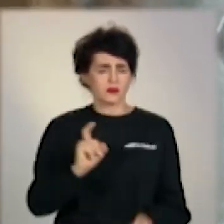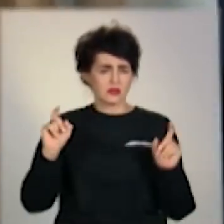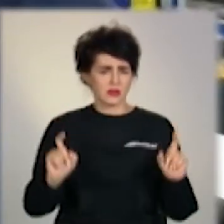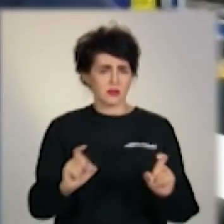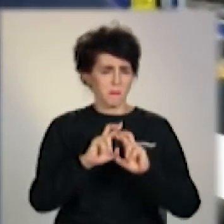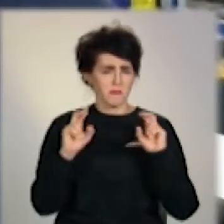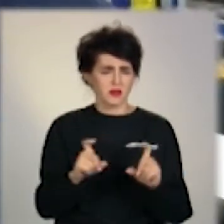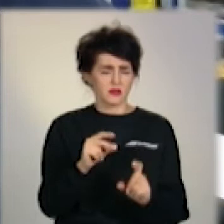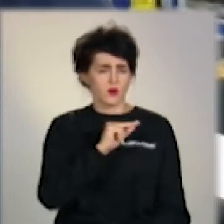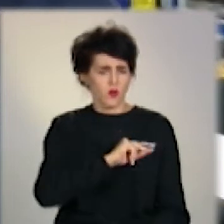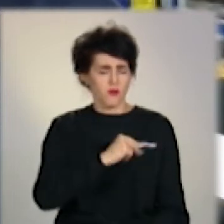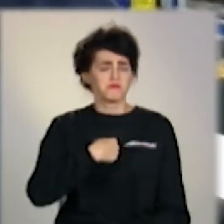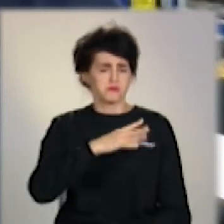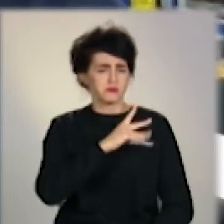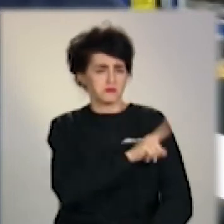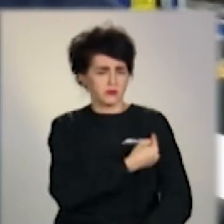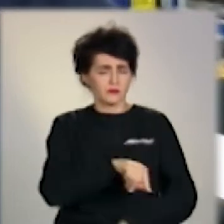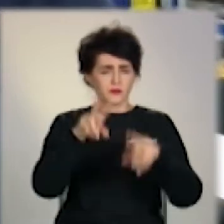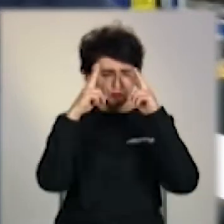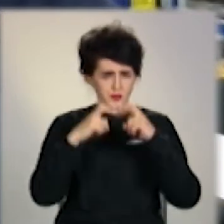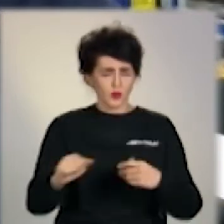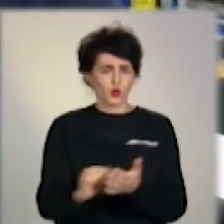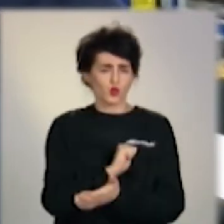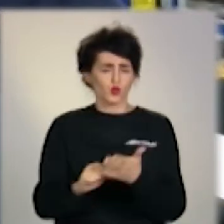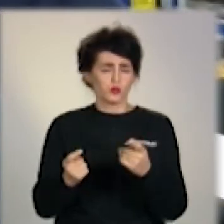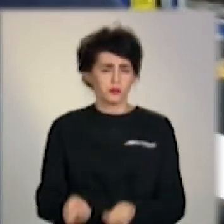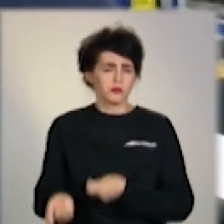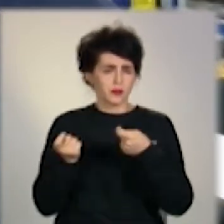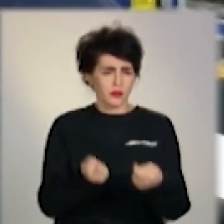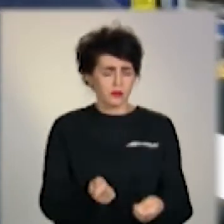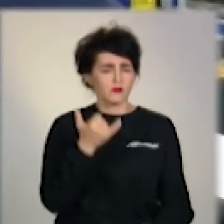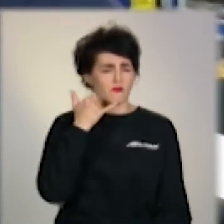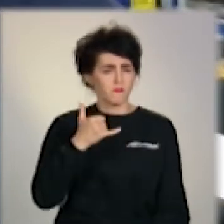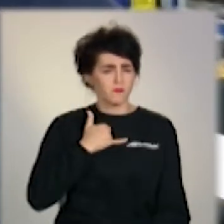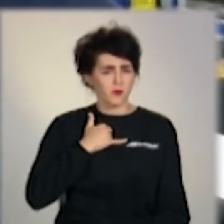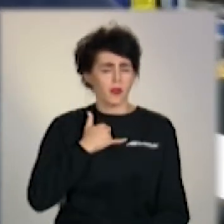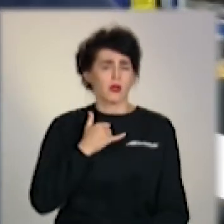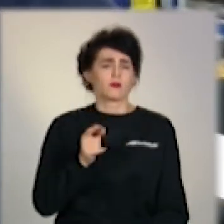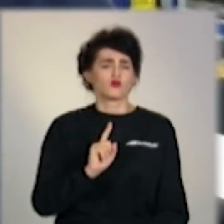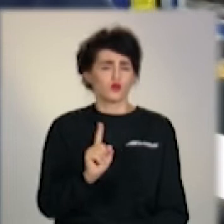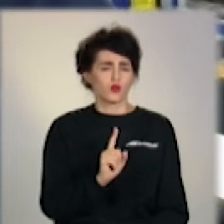роботи. Пройшов профосмотр, принес документи. А мені позвонили, сказали, що,